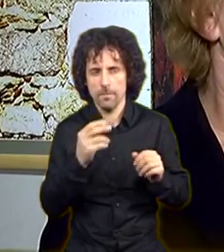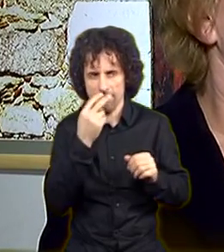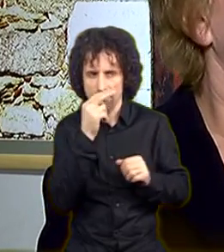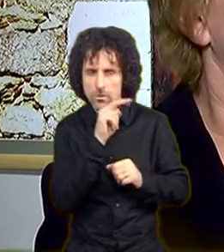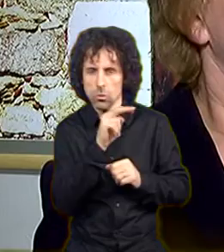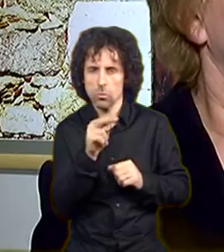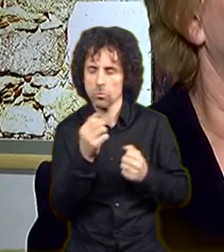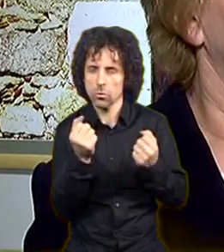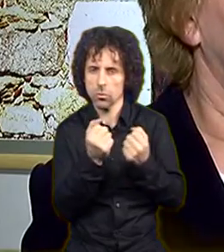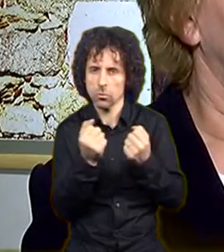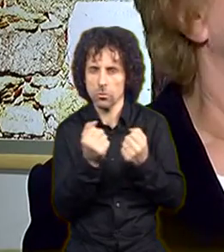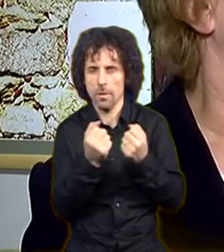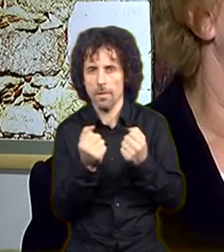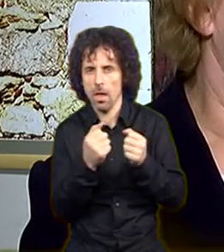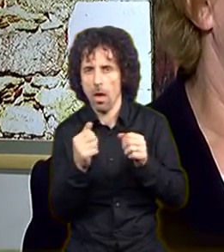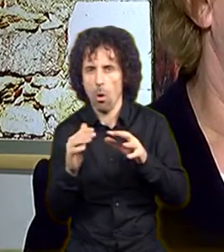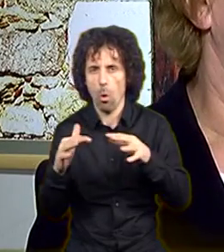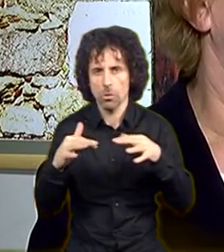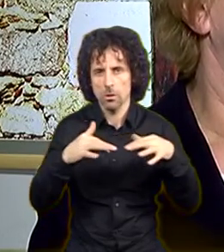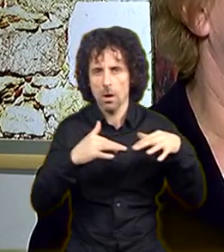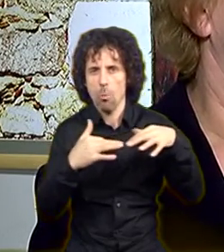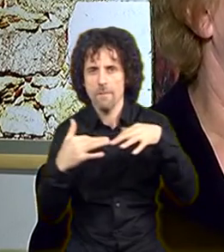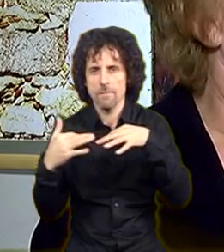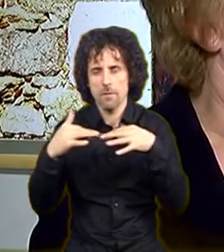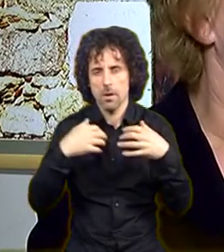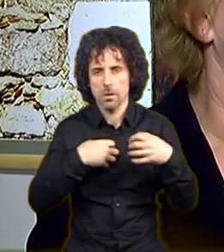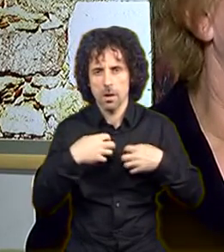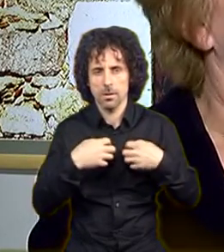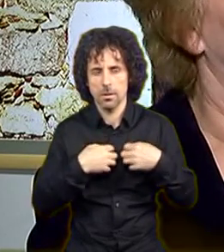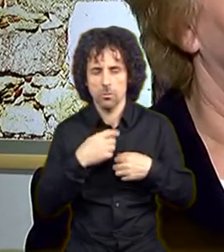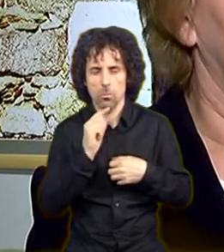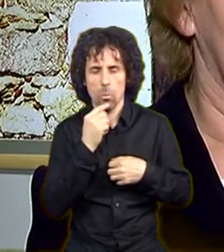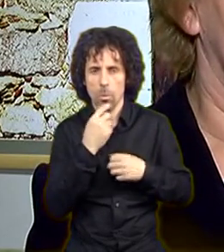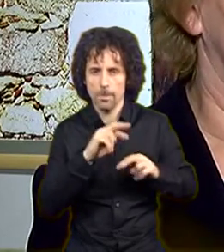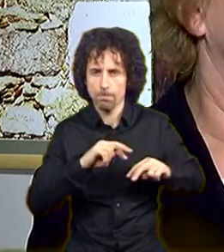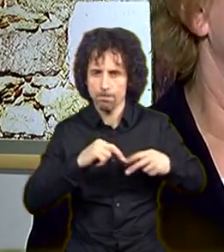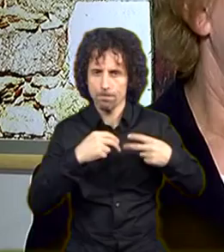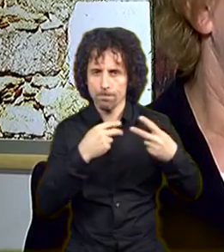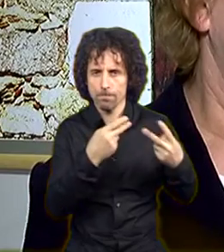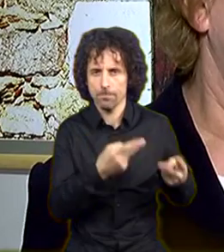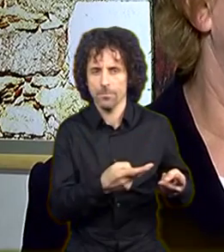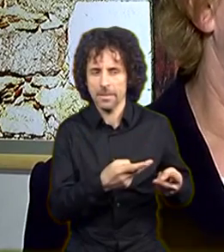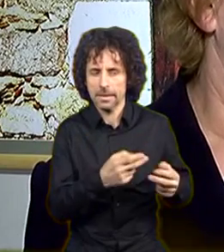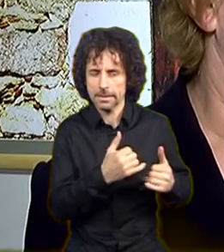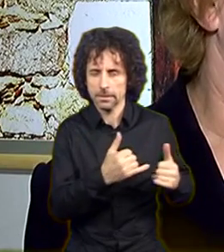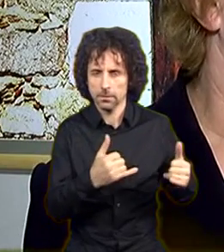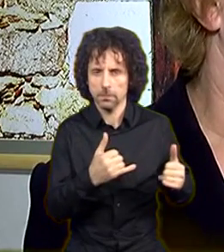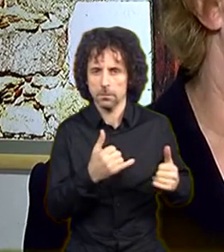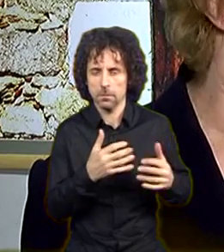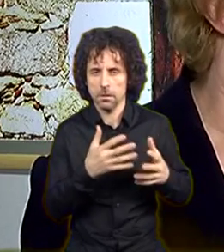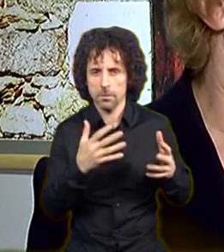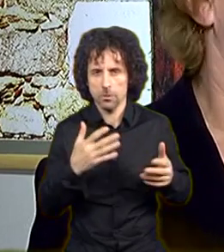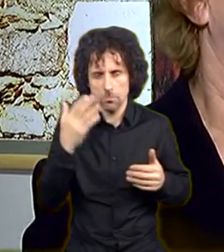widzimy jak silne oddziaływanie jest artysty, na młodego artysty. Największym